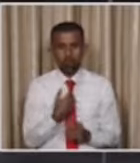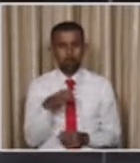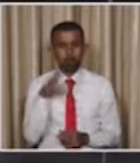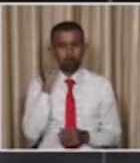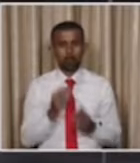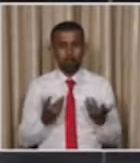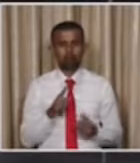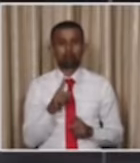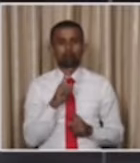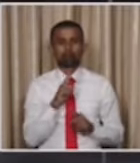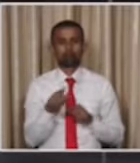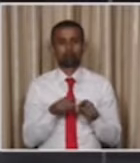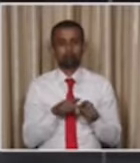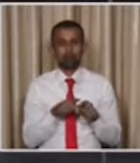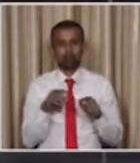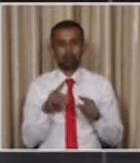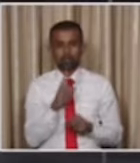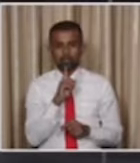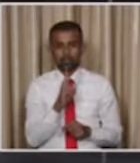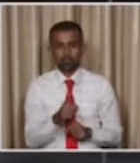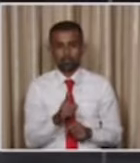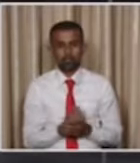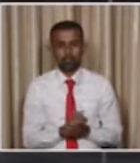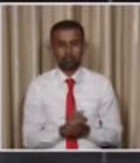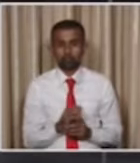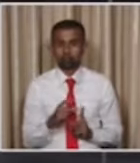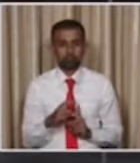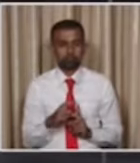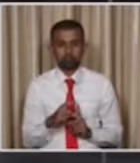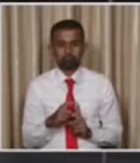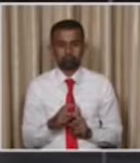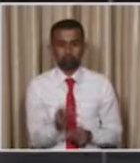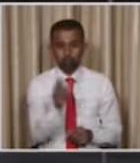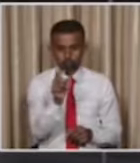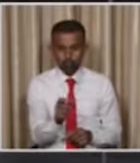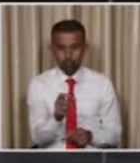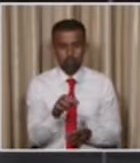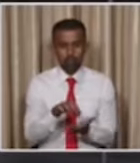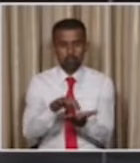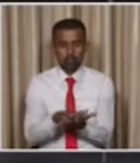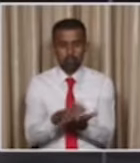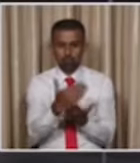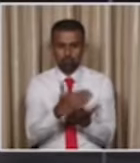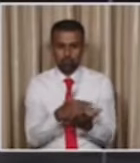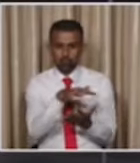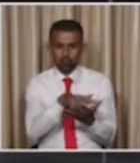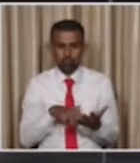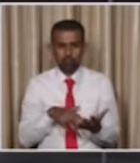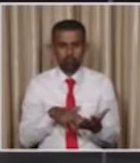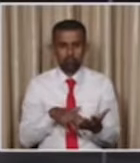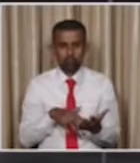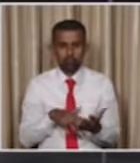නැහැ වගේ එකක් තමයි අනියමාර්ථයෙන් ගම්ම්‍ය වෙන්නේ. ඉතින් ඒක ඊට බරපතලයි. ඔබතුමා ඔය තීන්දුව ගැන කරපු ප්‍රකාශය අනුව